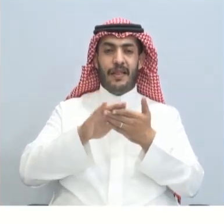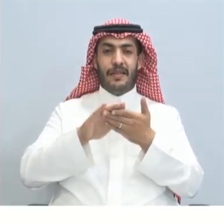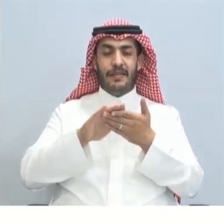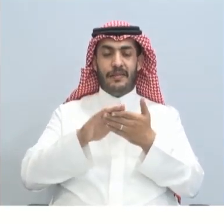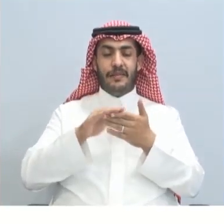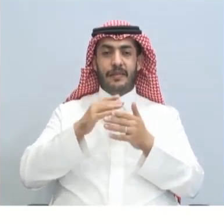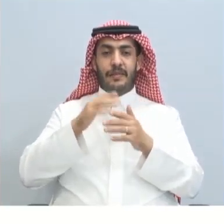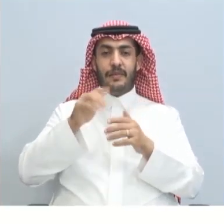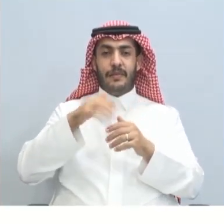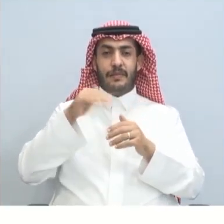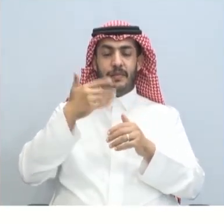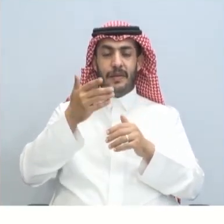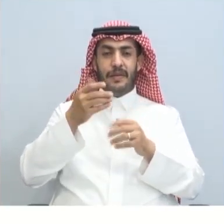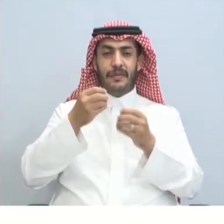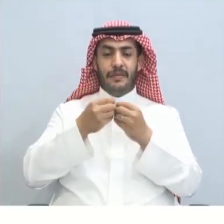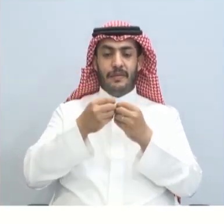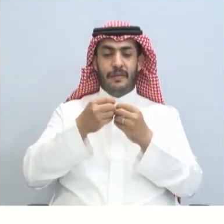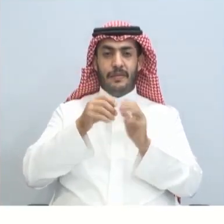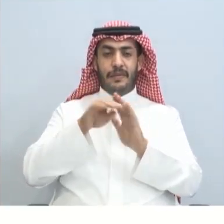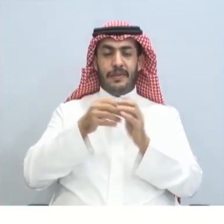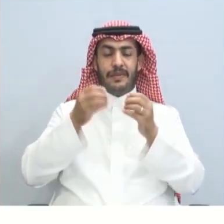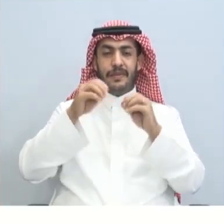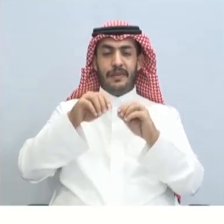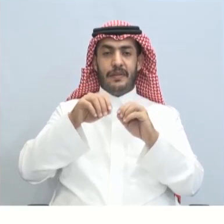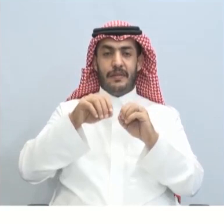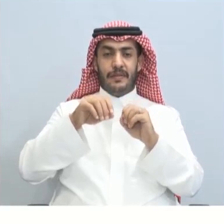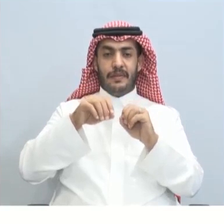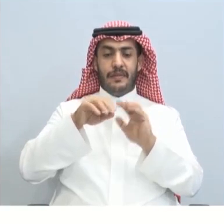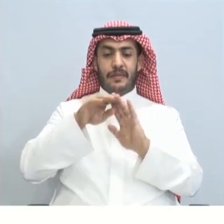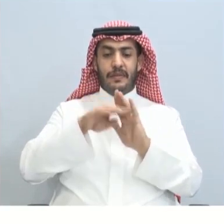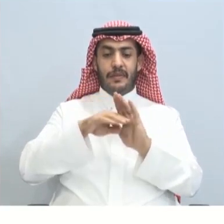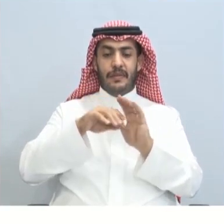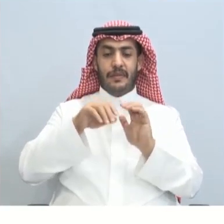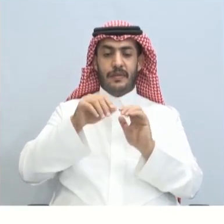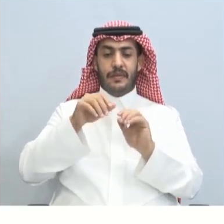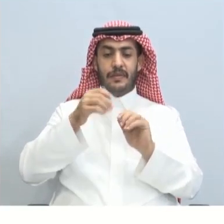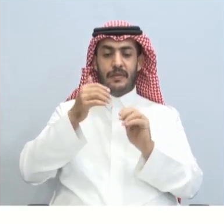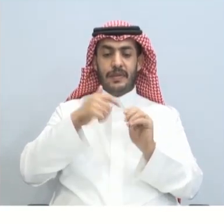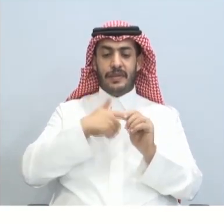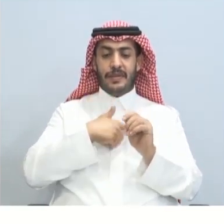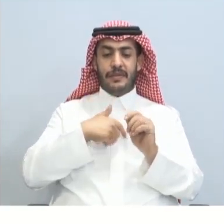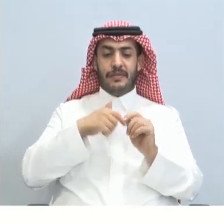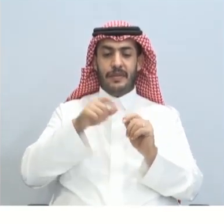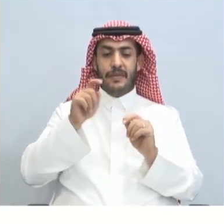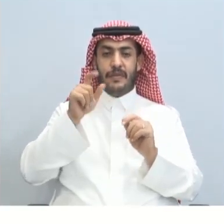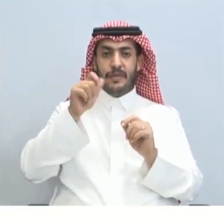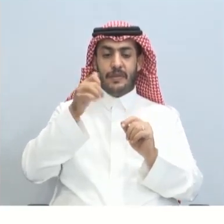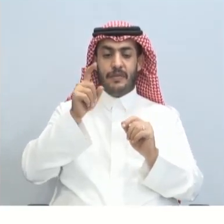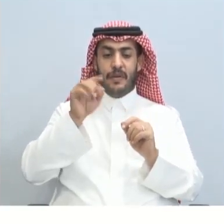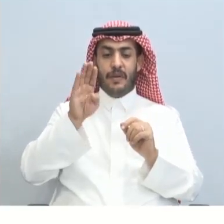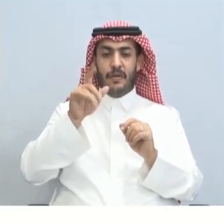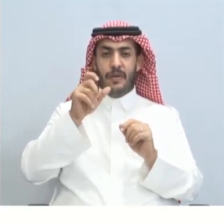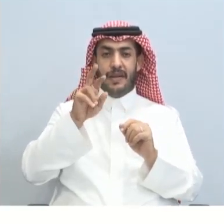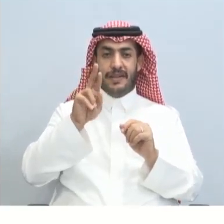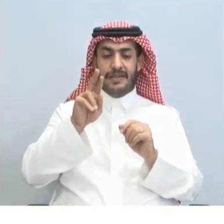الارضيه ويتبع المعدنان الاكثر شيوعا الفلسبار والكوارتز كما هو واضح